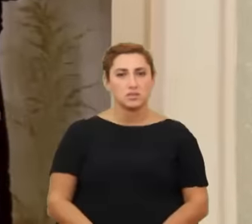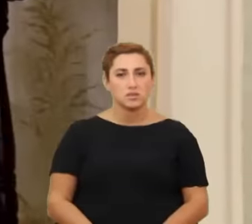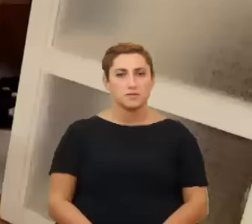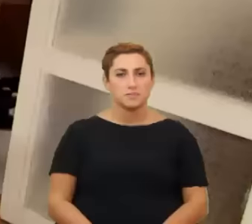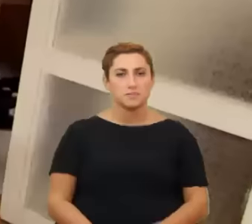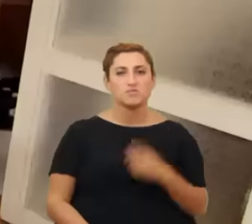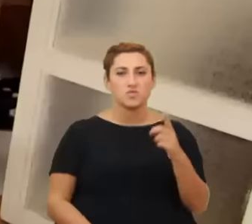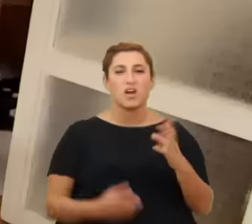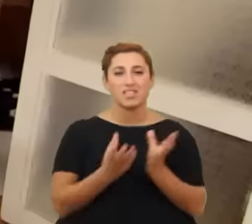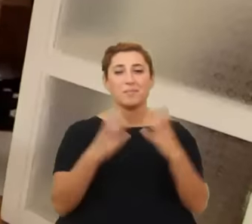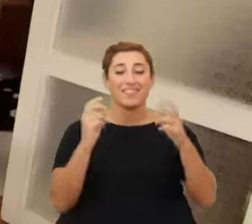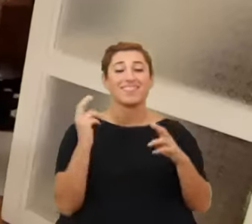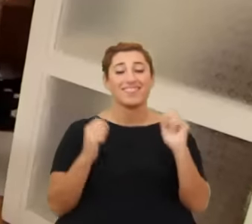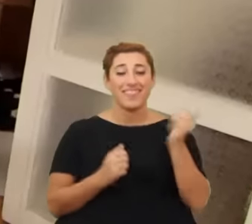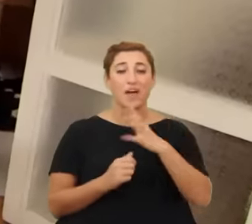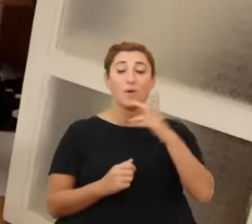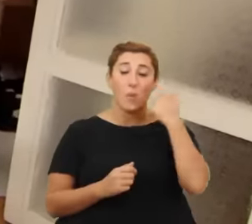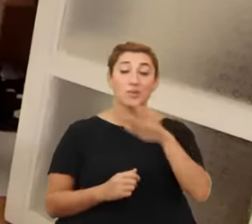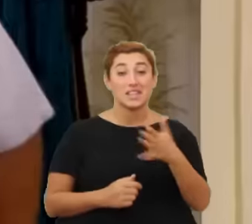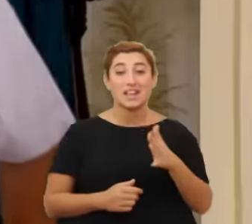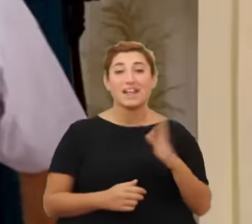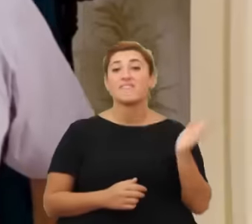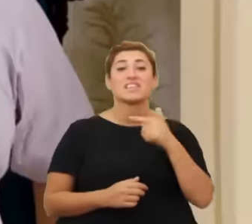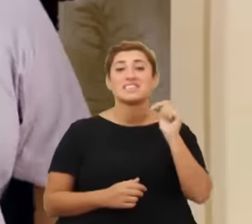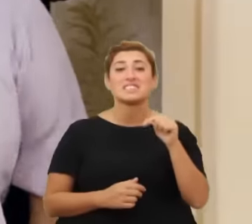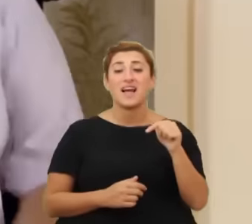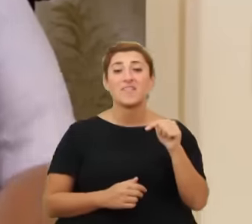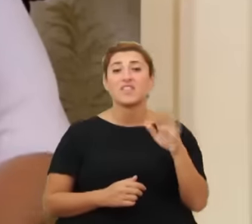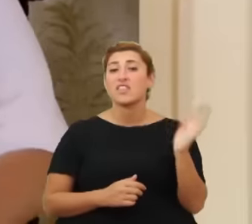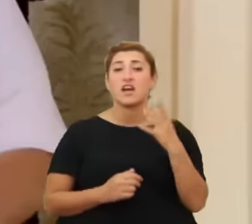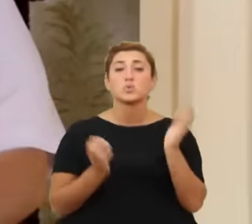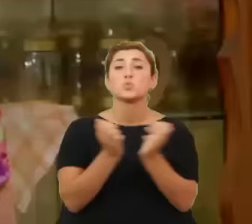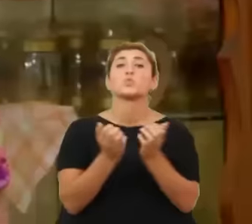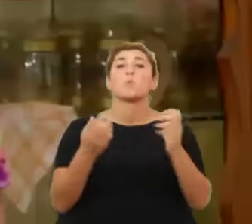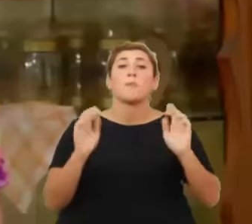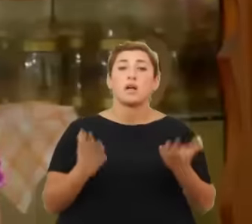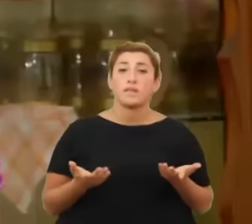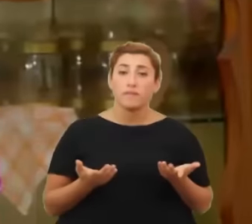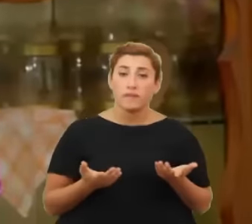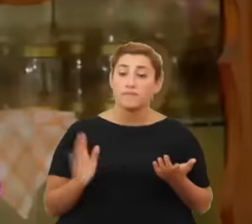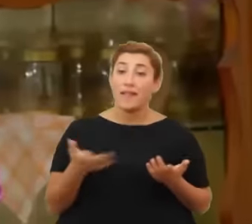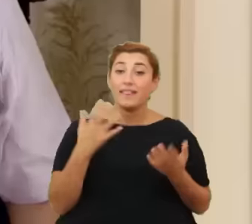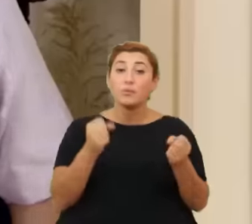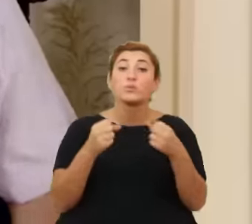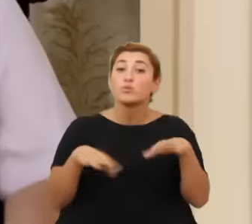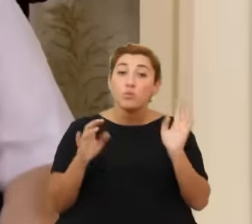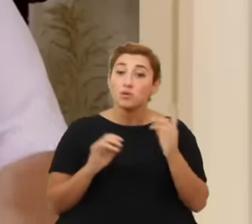bu çanak değerli de ondan herhalde. Ya sen de nasıl tutmadın ya? Yani niye